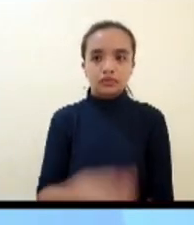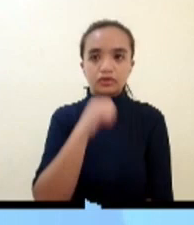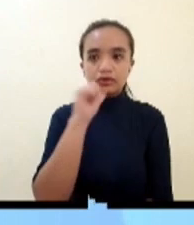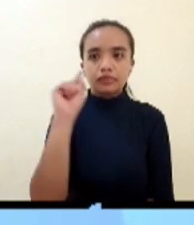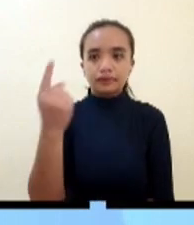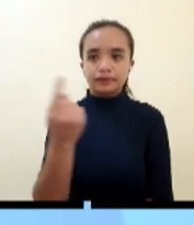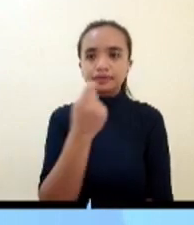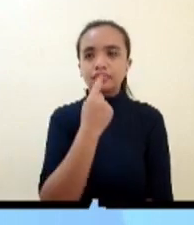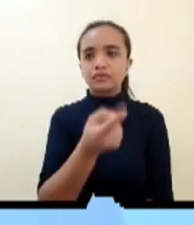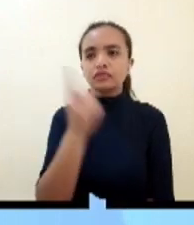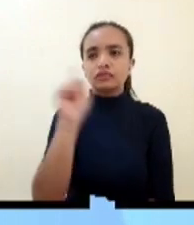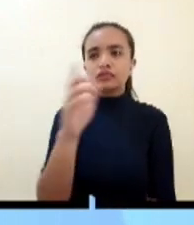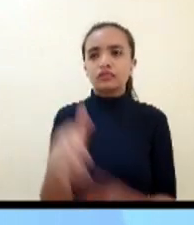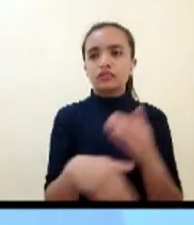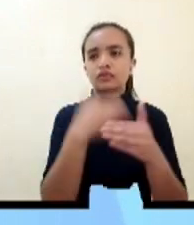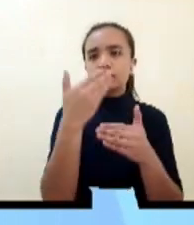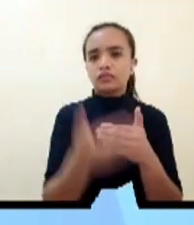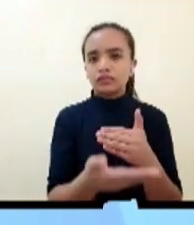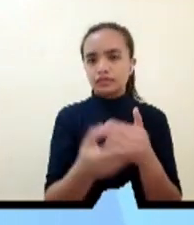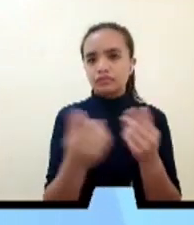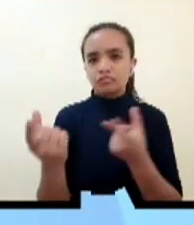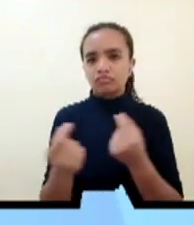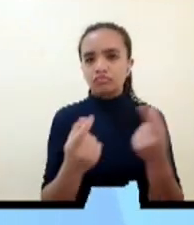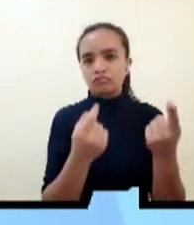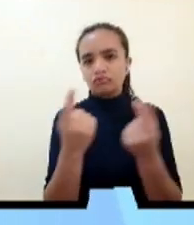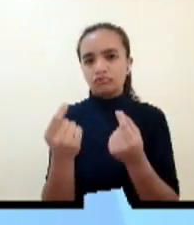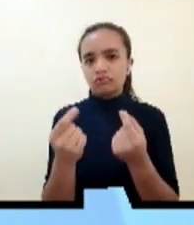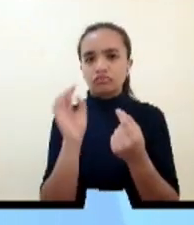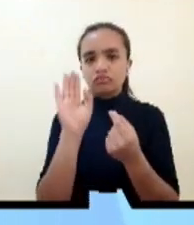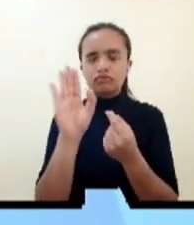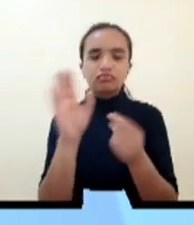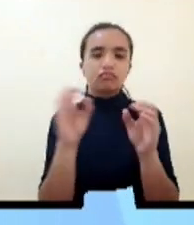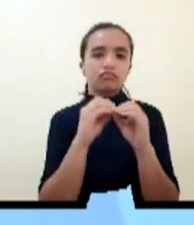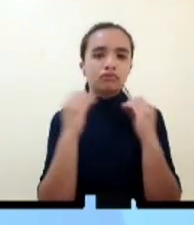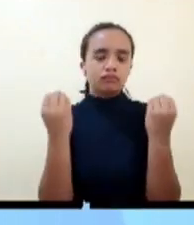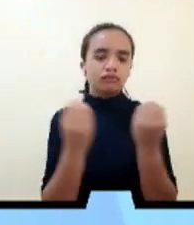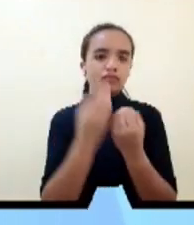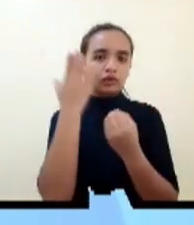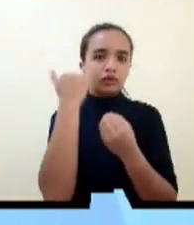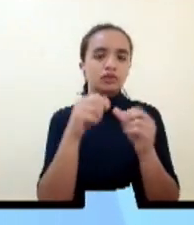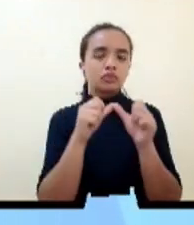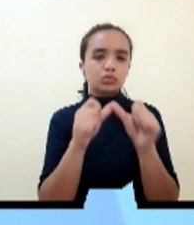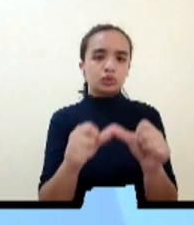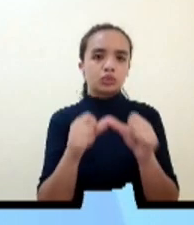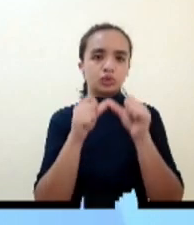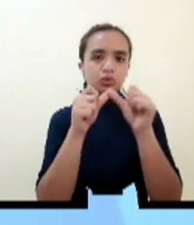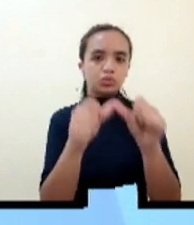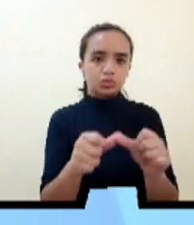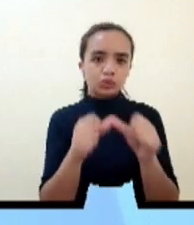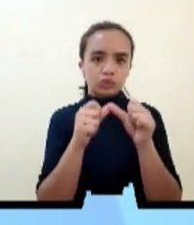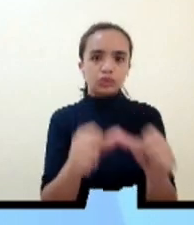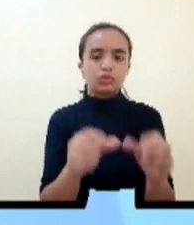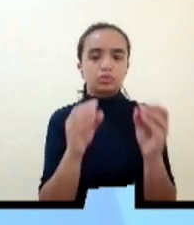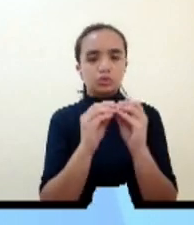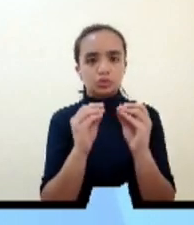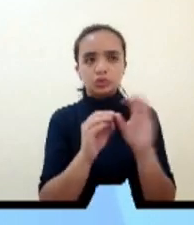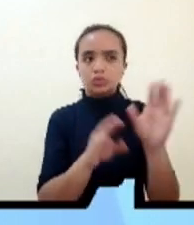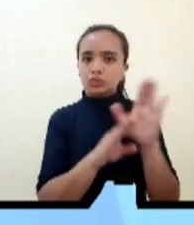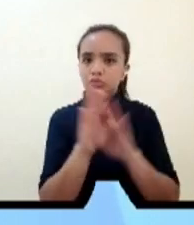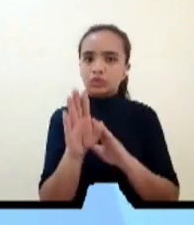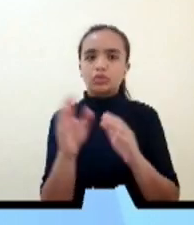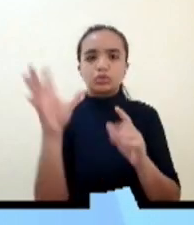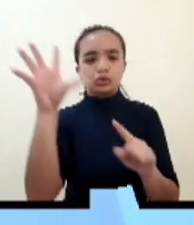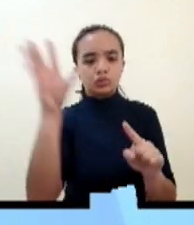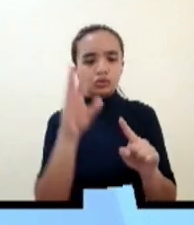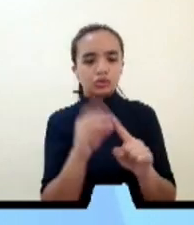susunod niyo pang hakbang nung inyong organization para patuloy na magtaguyod at mapalakas pa yung kultura ng mga katutubo